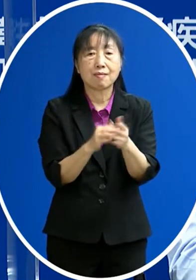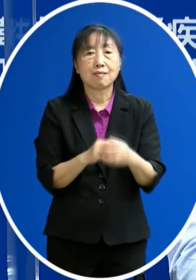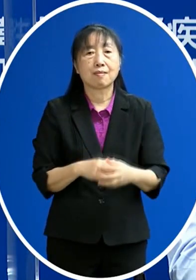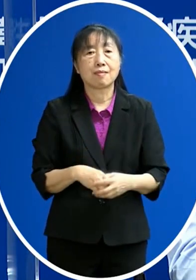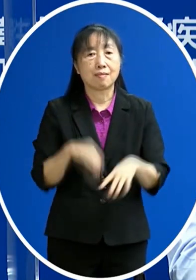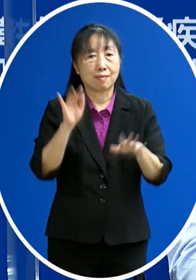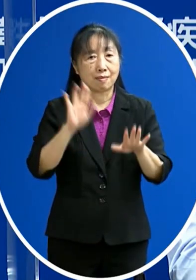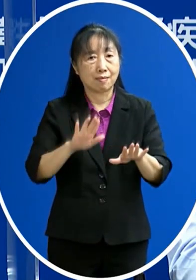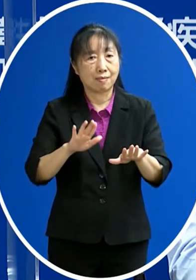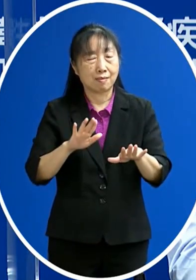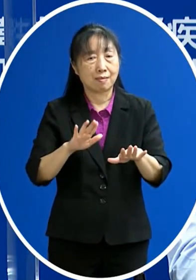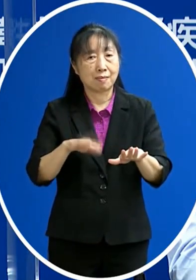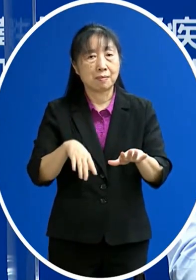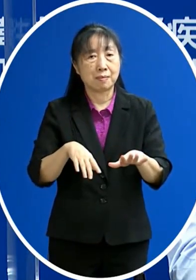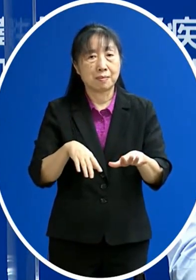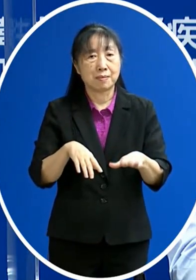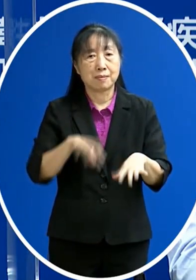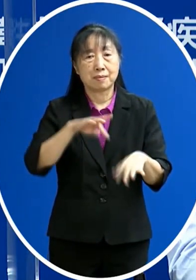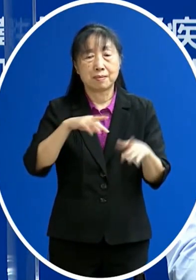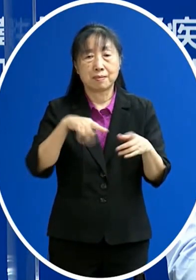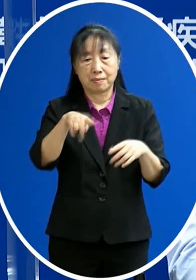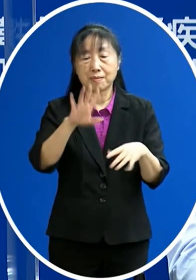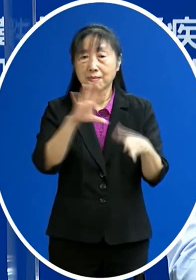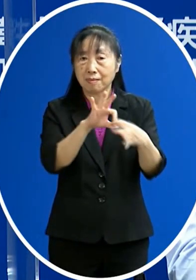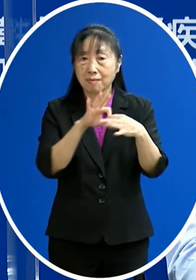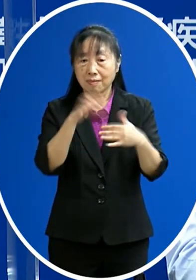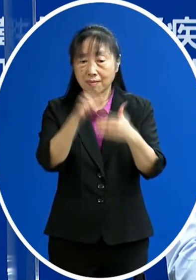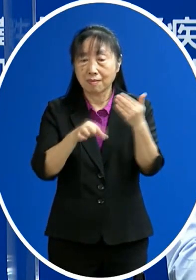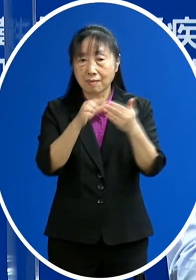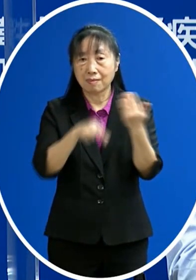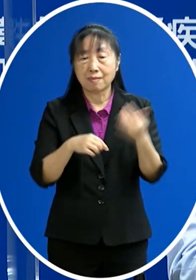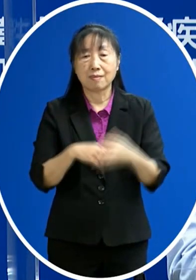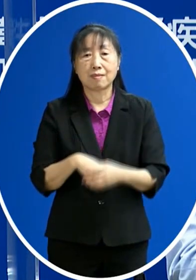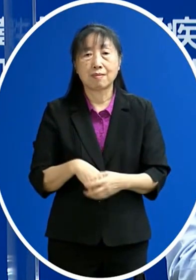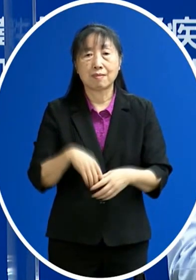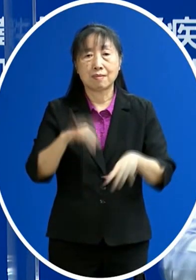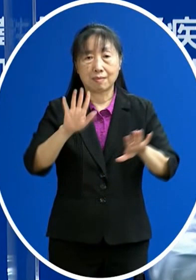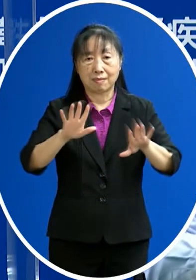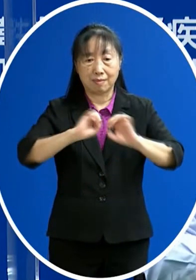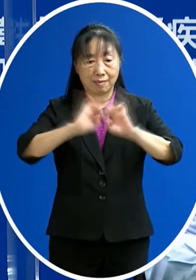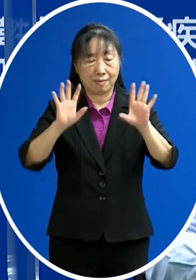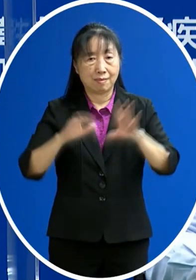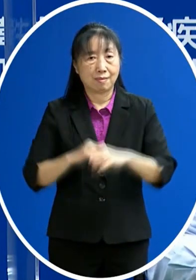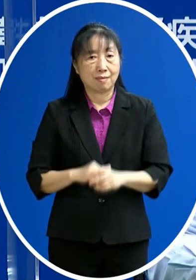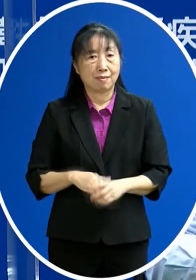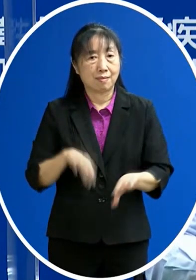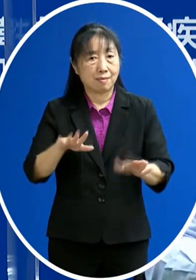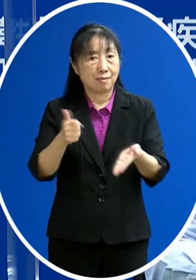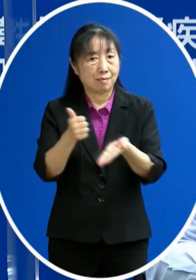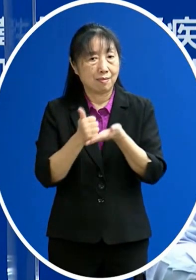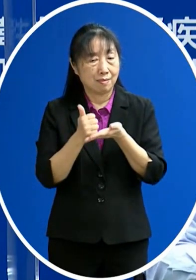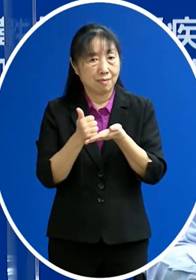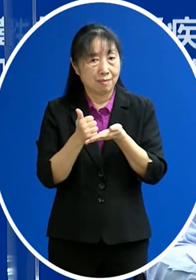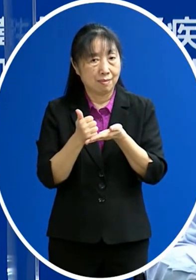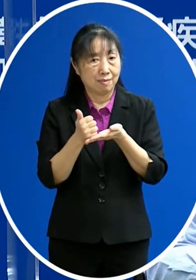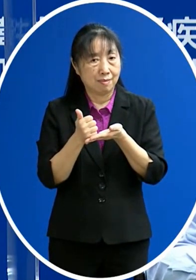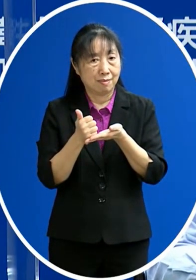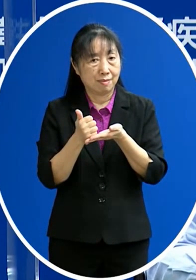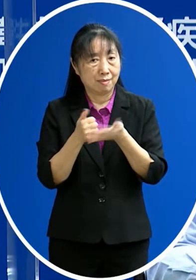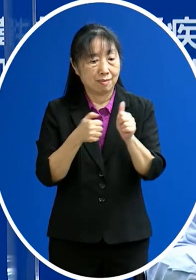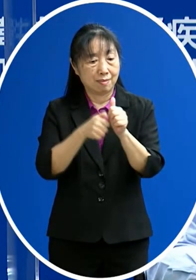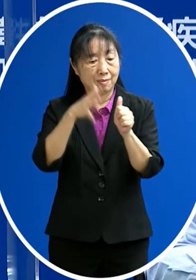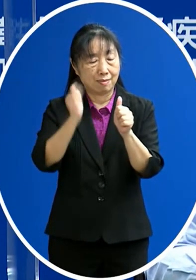里哈，等一下那个相关的一些资格，哦，那些情况再跟大家报告哈，请这个，哦，那个次